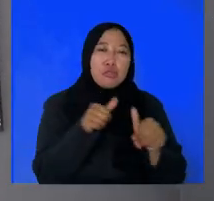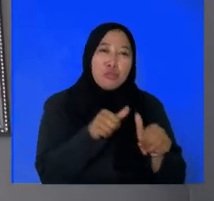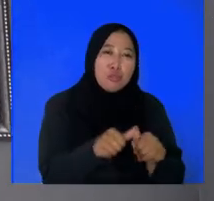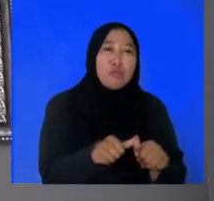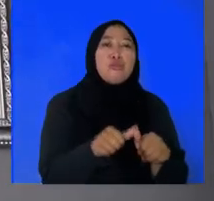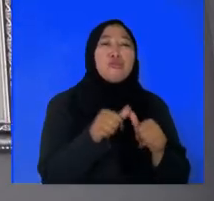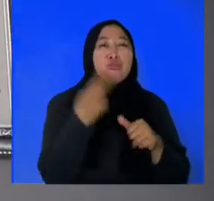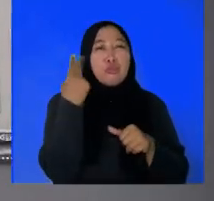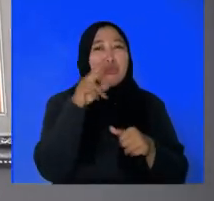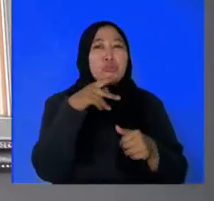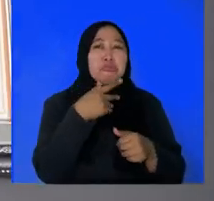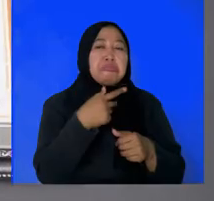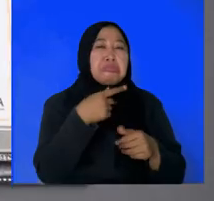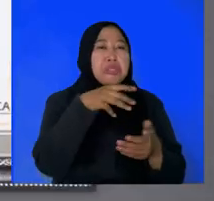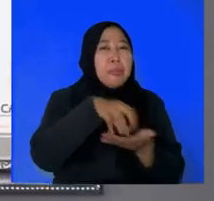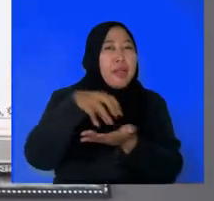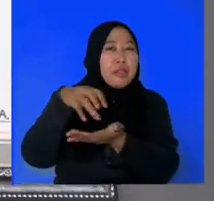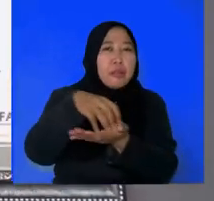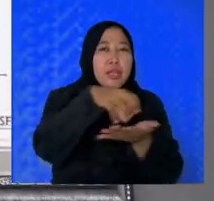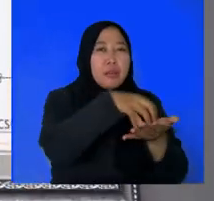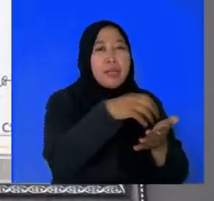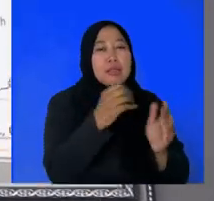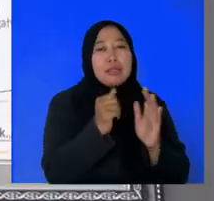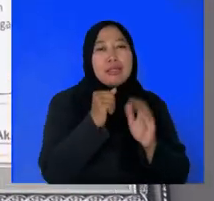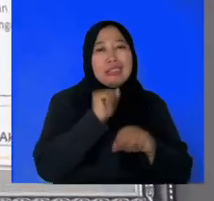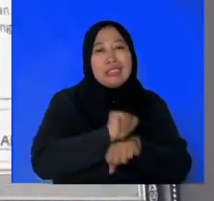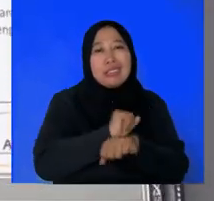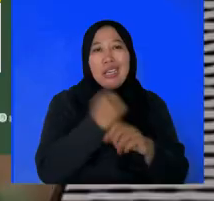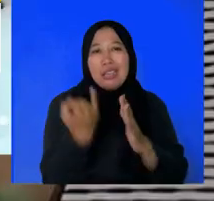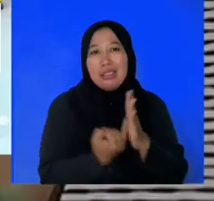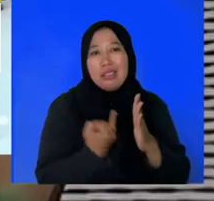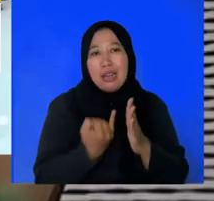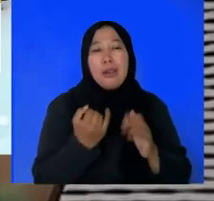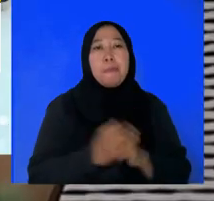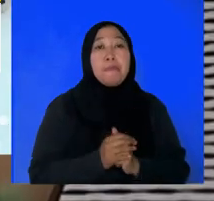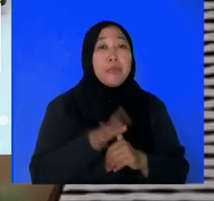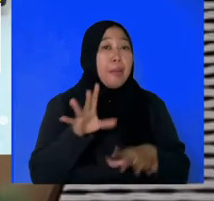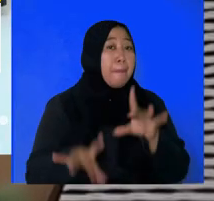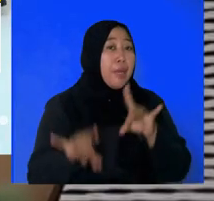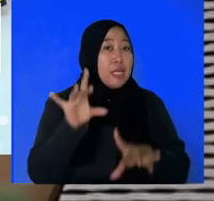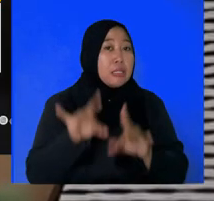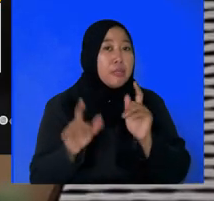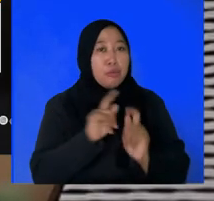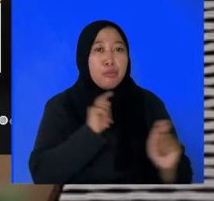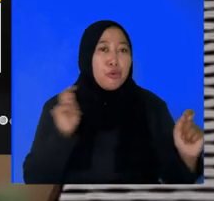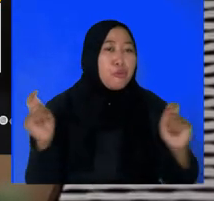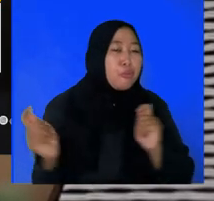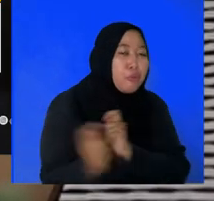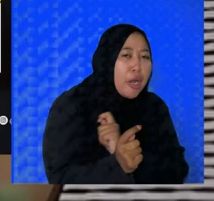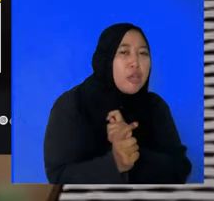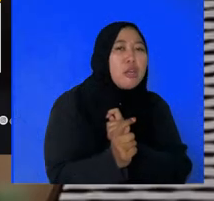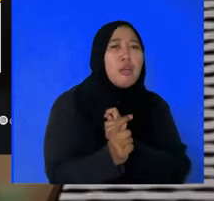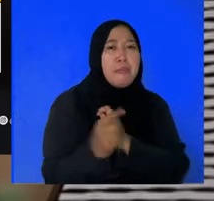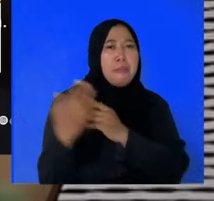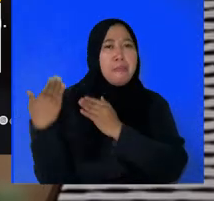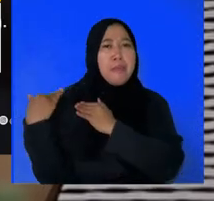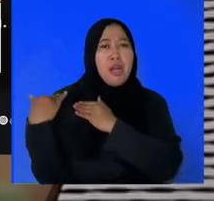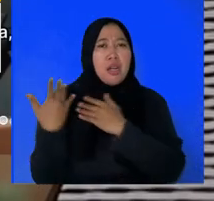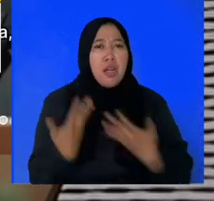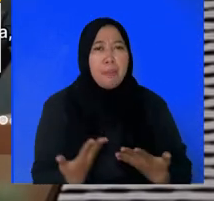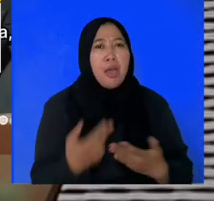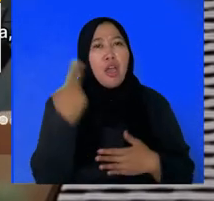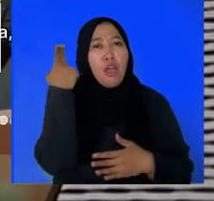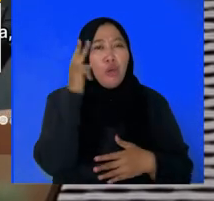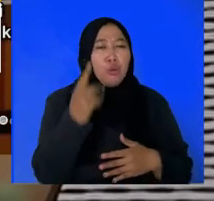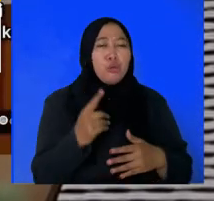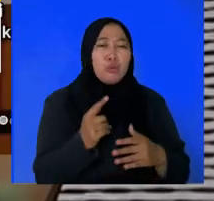Jawa Tengah ke seluruh Satker, baik ke internal maupun eksternal. Pada pilar manajemen perubahan, Change Agent Network berperan